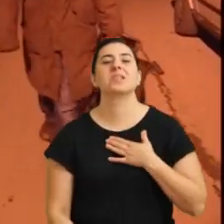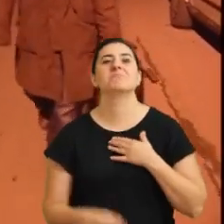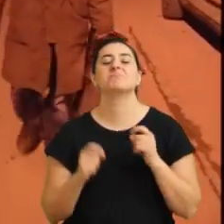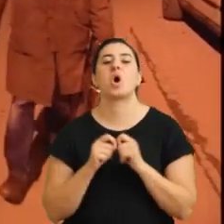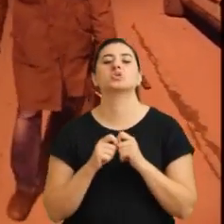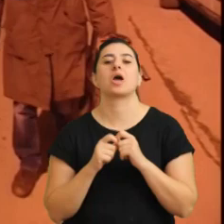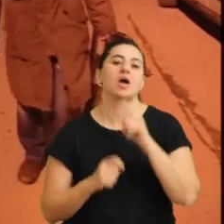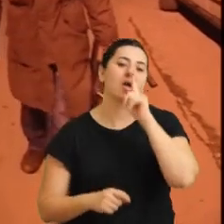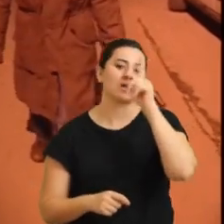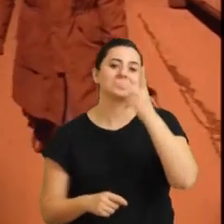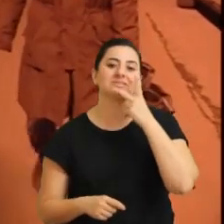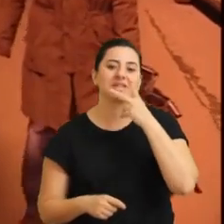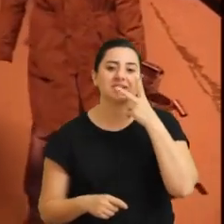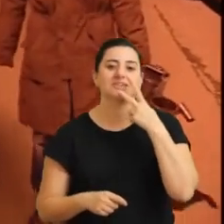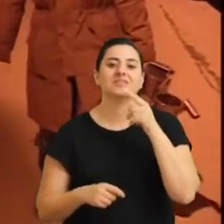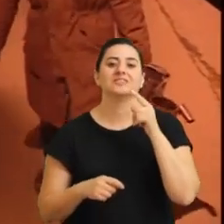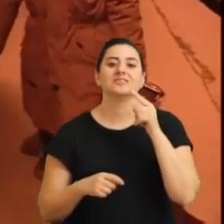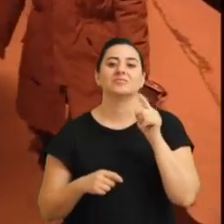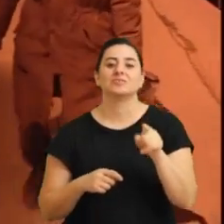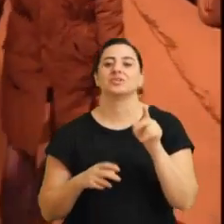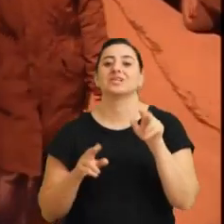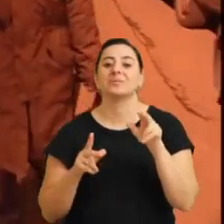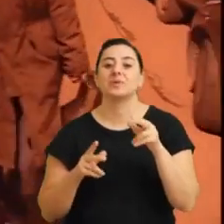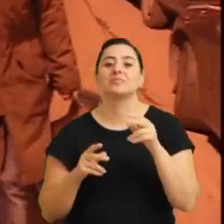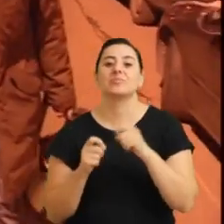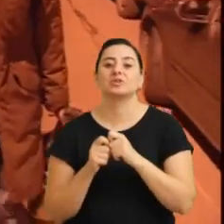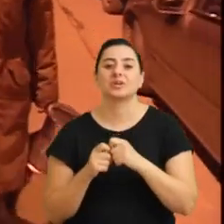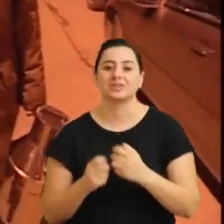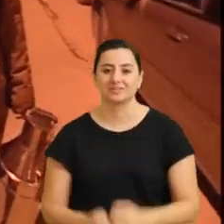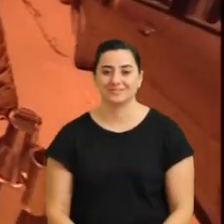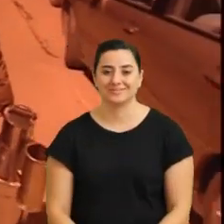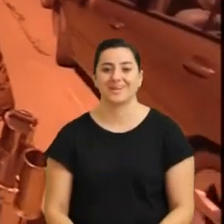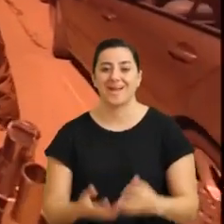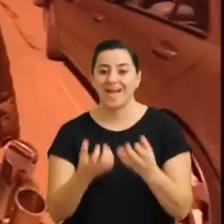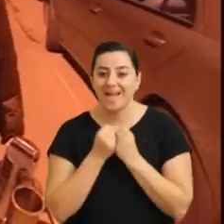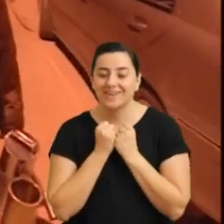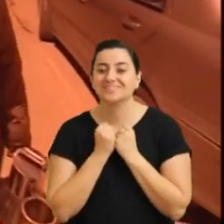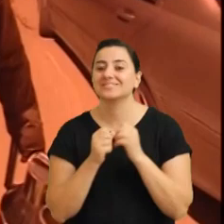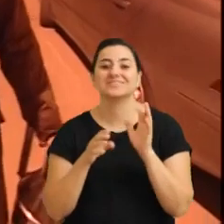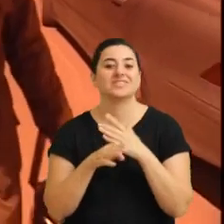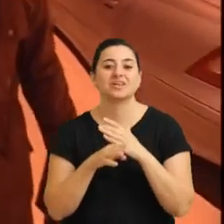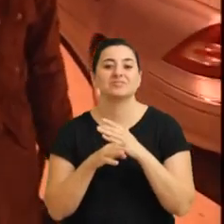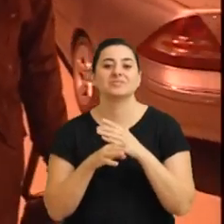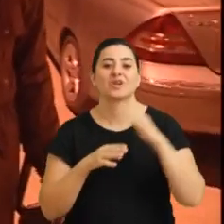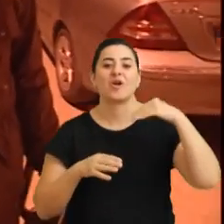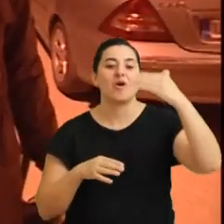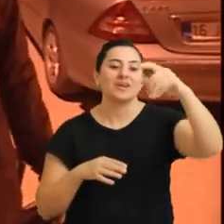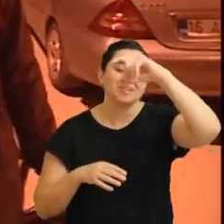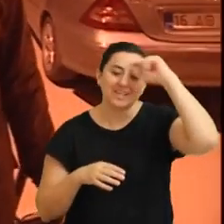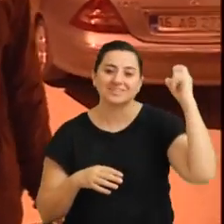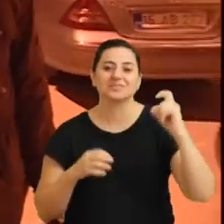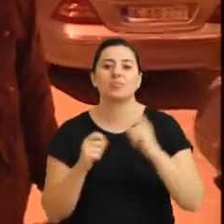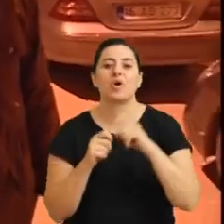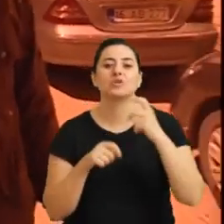bozam sarıdır. Bunun gibi boza azdır. Alın çünkü önü yazdır.